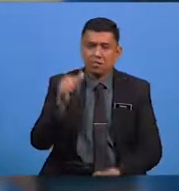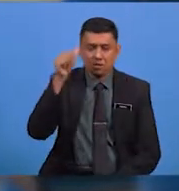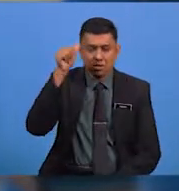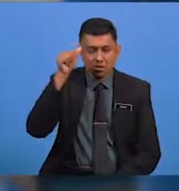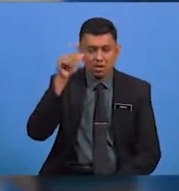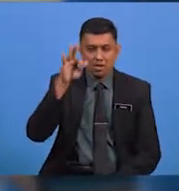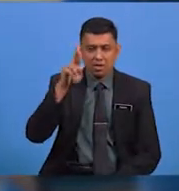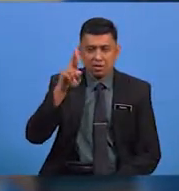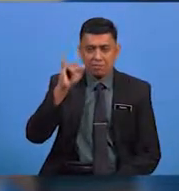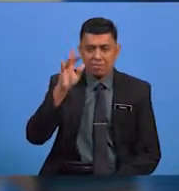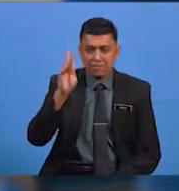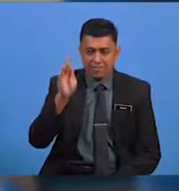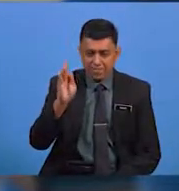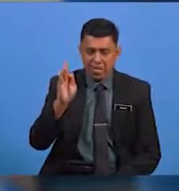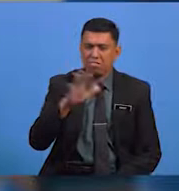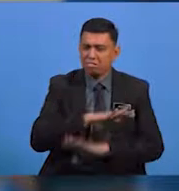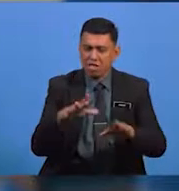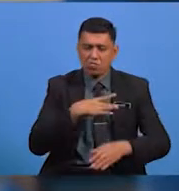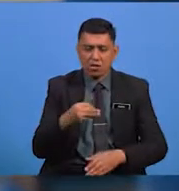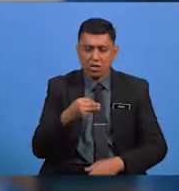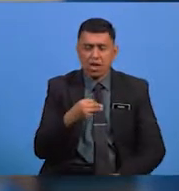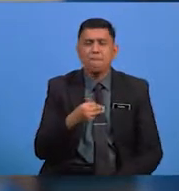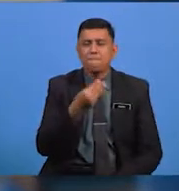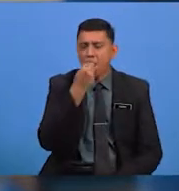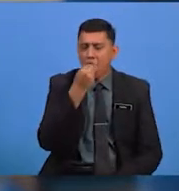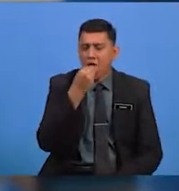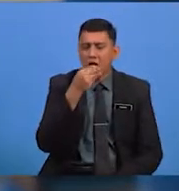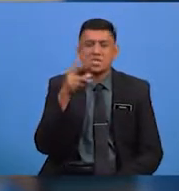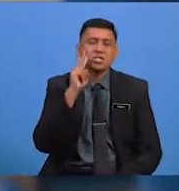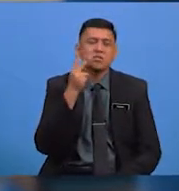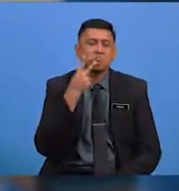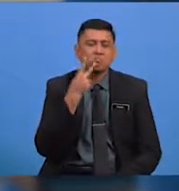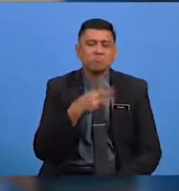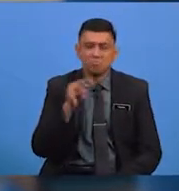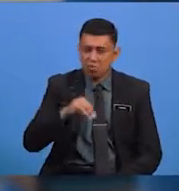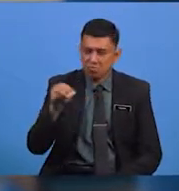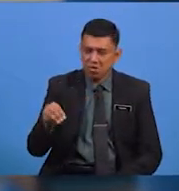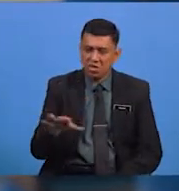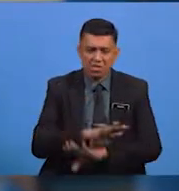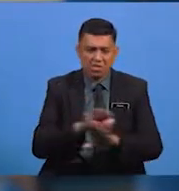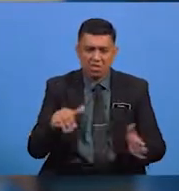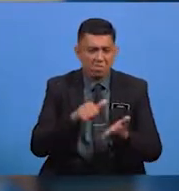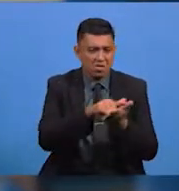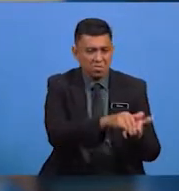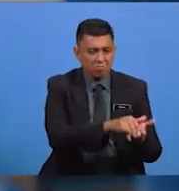yang tidak suka makan sayur. Murid-murid, jangan begitu ya.